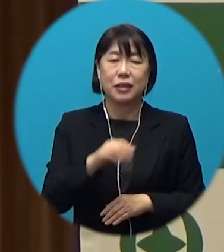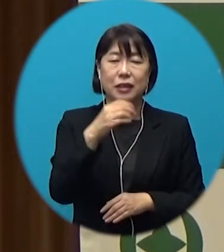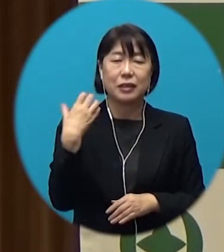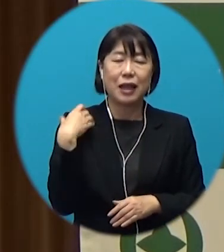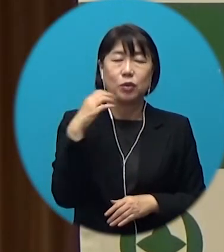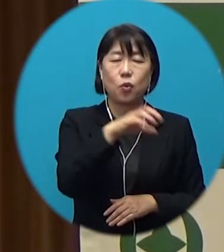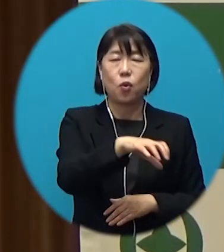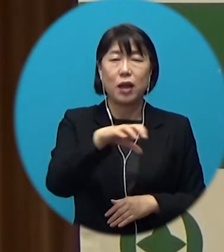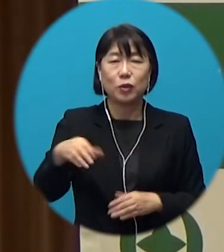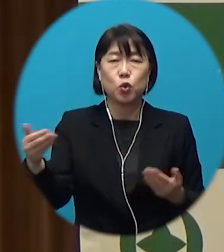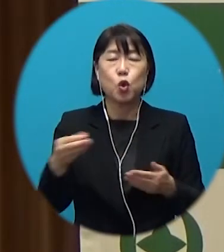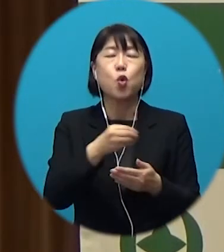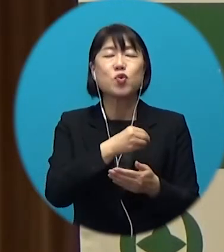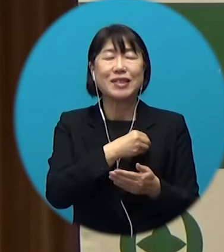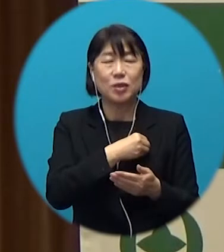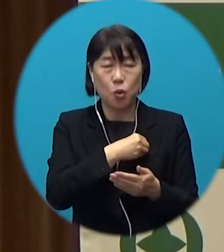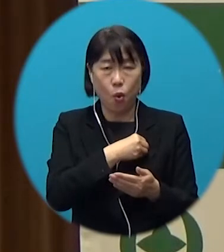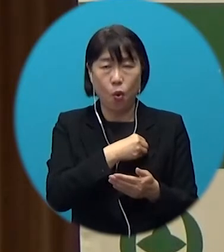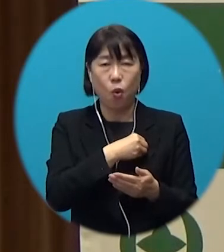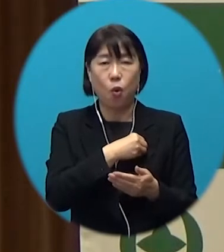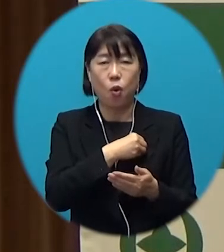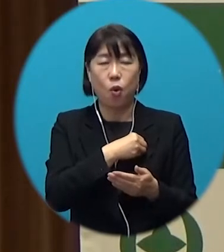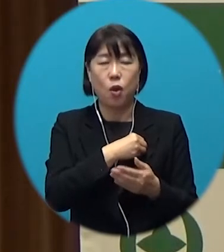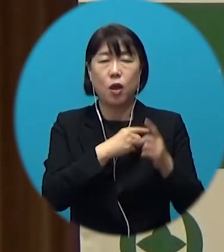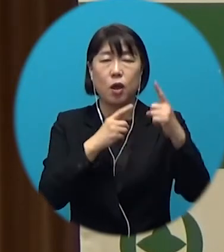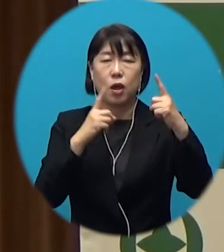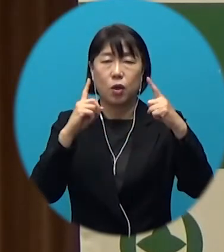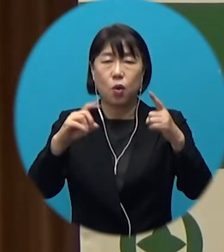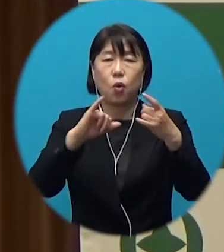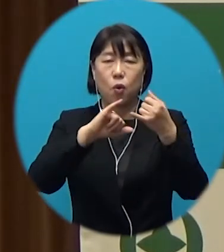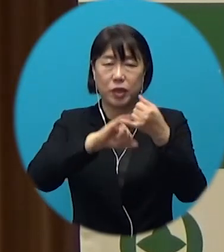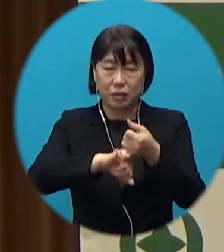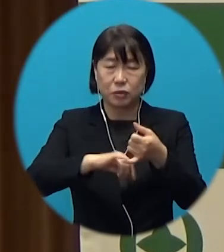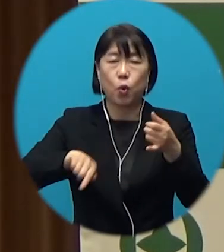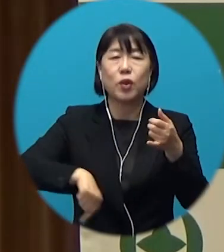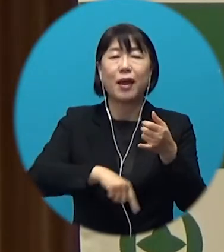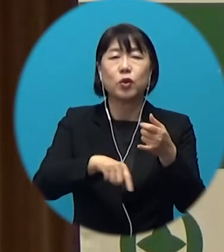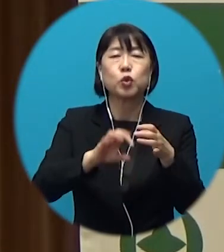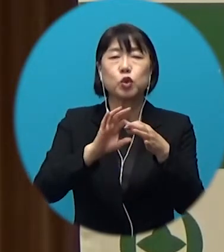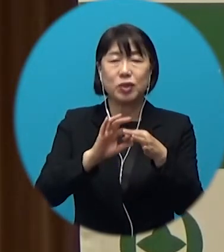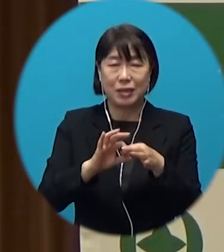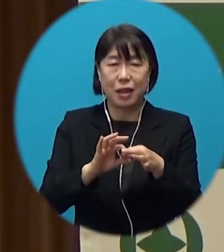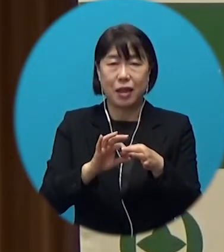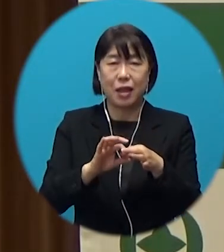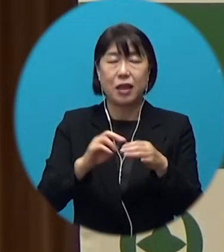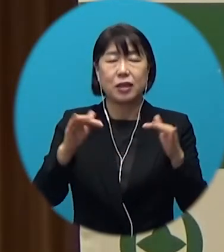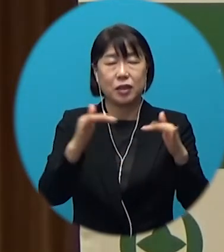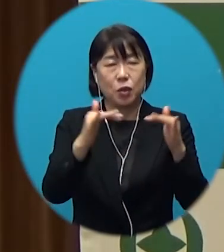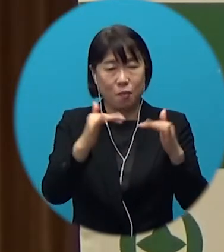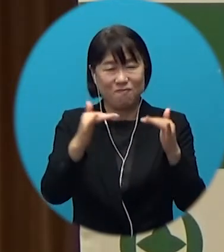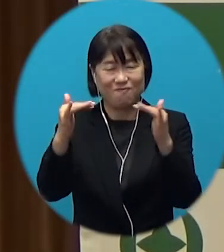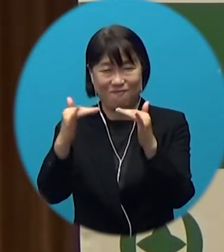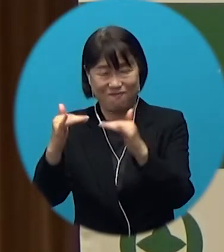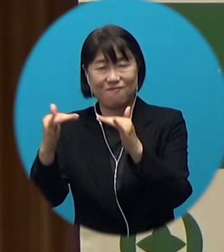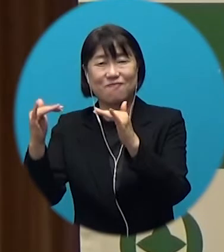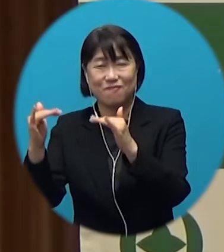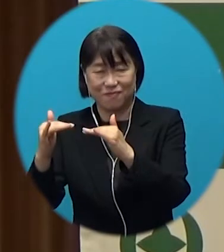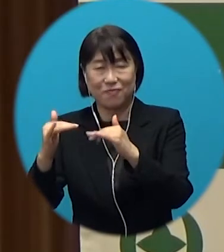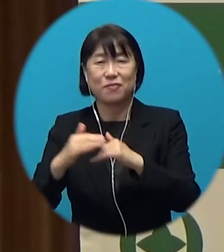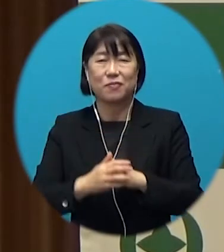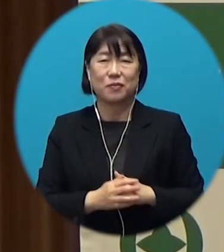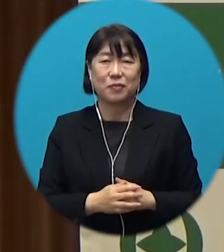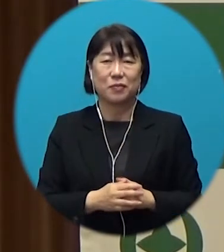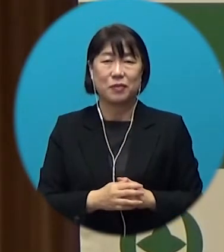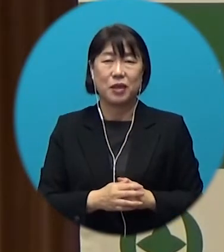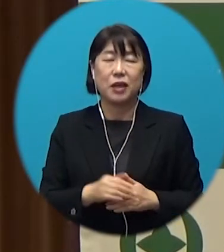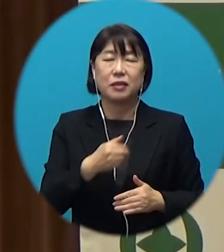員の方々と公約ですとかマニフェストの内容について、議論をさせていただいて、でき